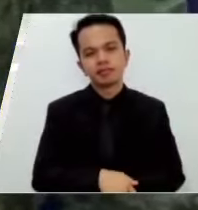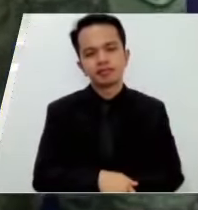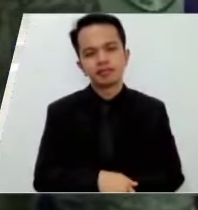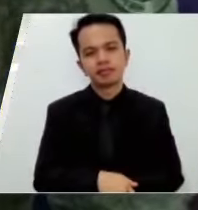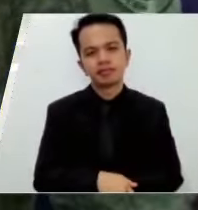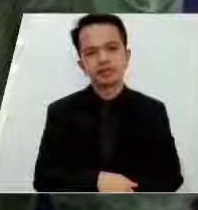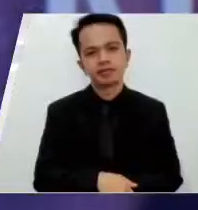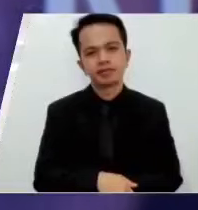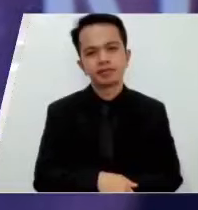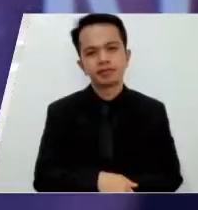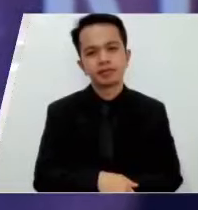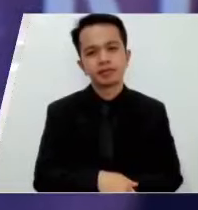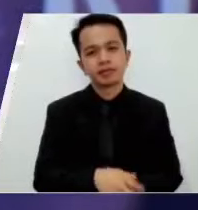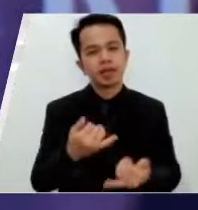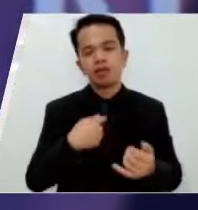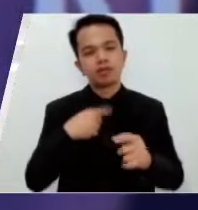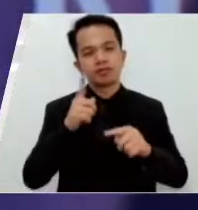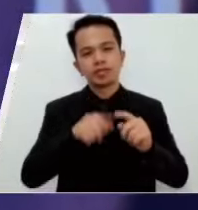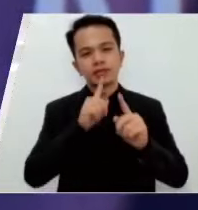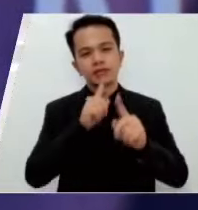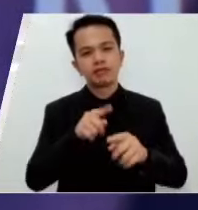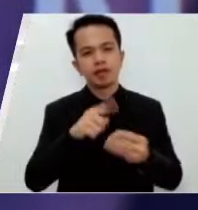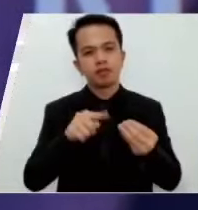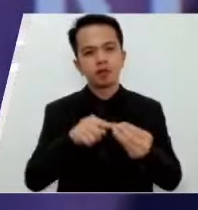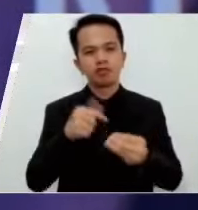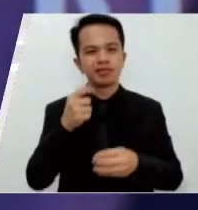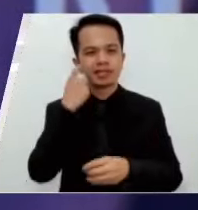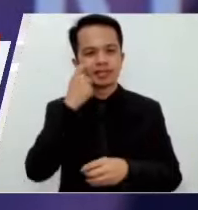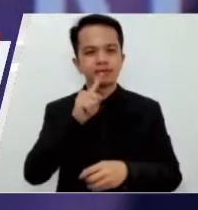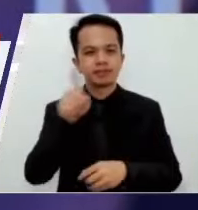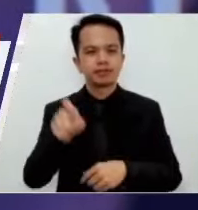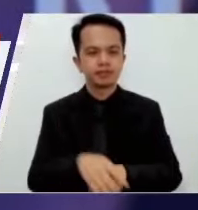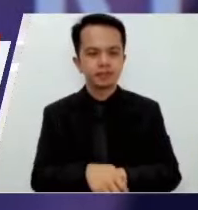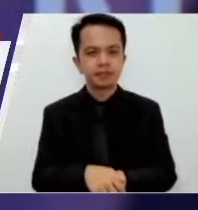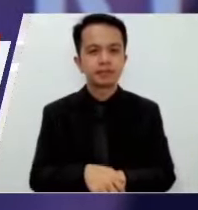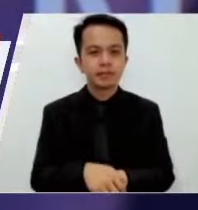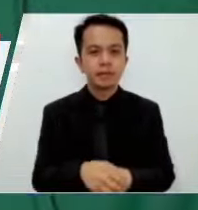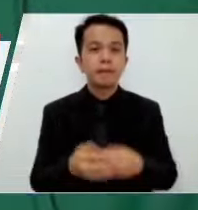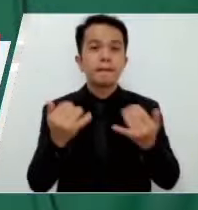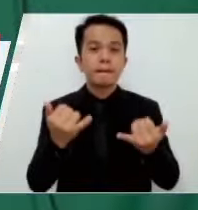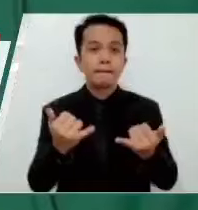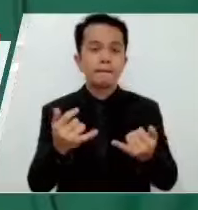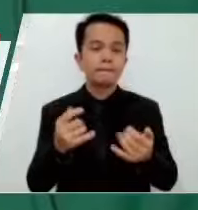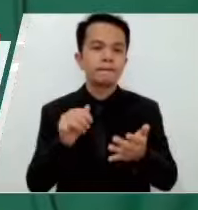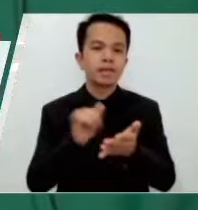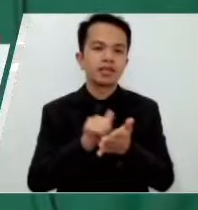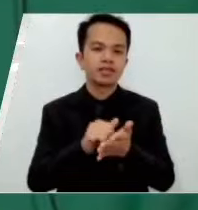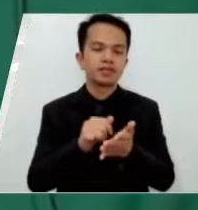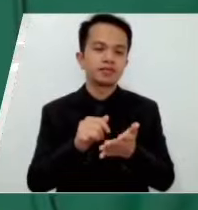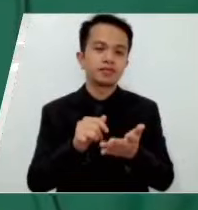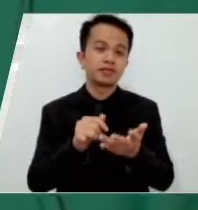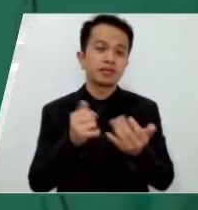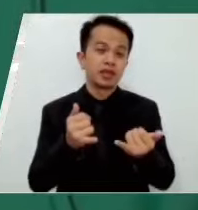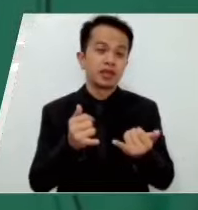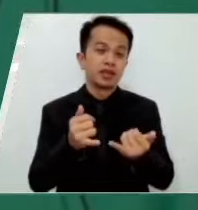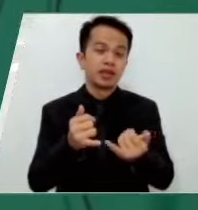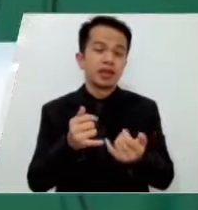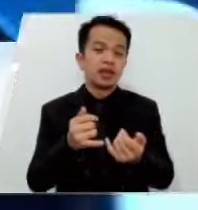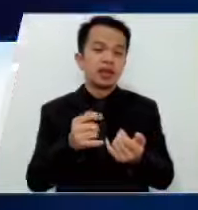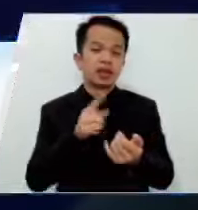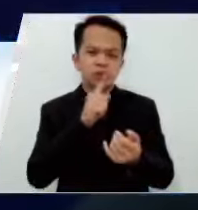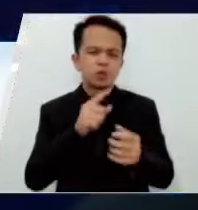Hindi ko masasagot yan. The Chinese Coast Guard is really causing damages to our supply boats. Pero tuloy pa rin daw ang mga resupply